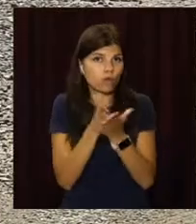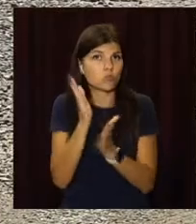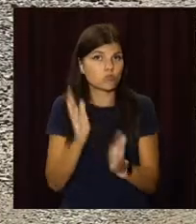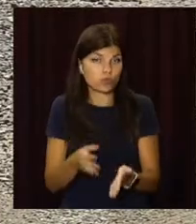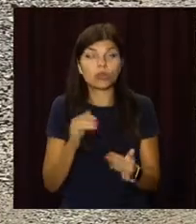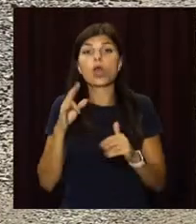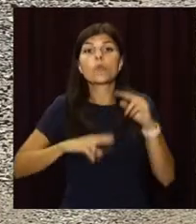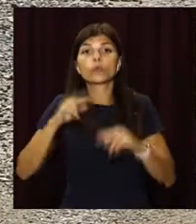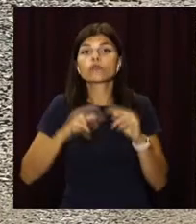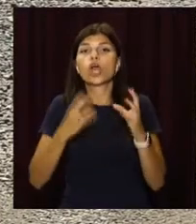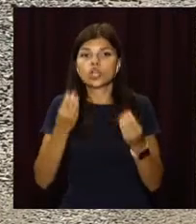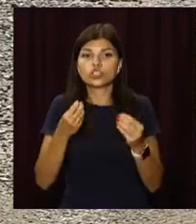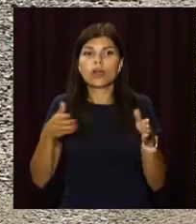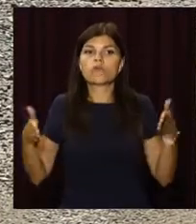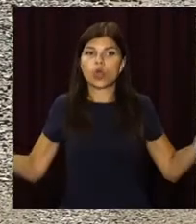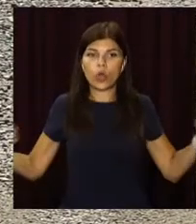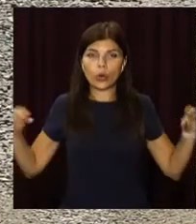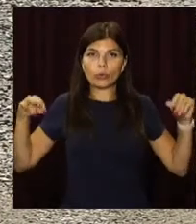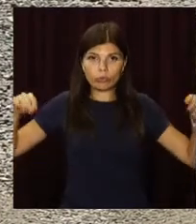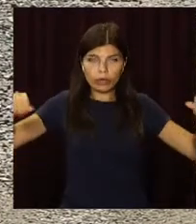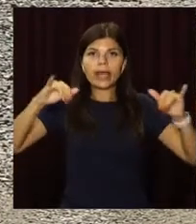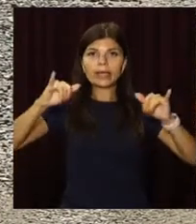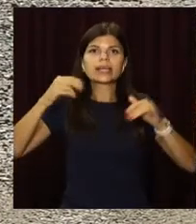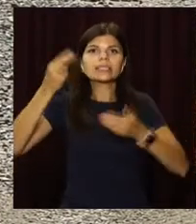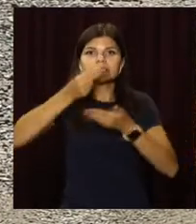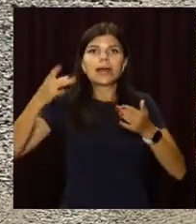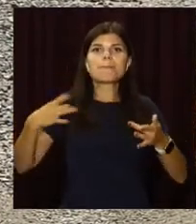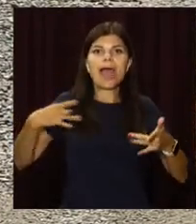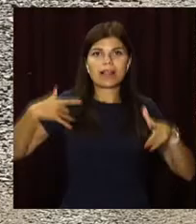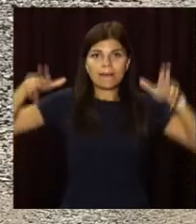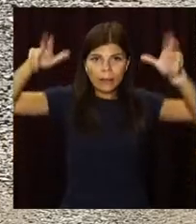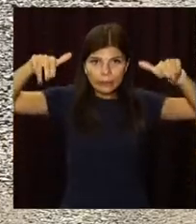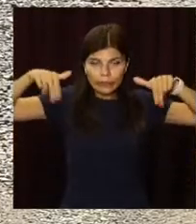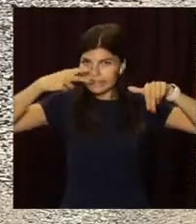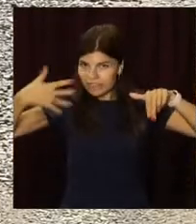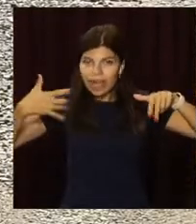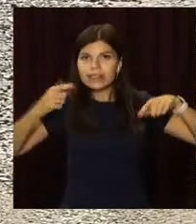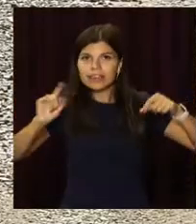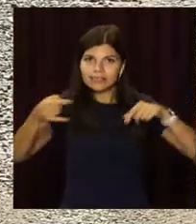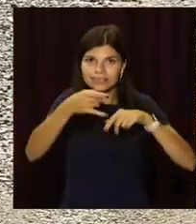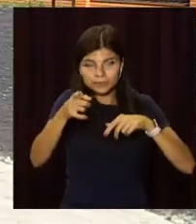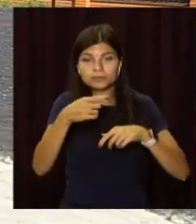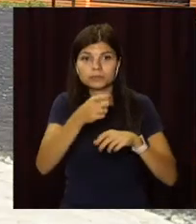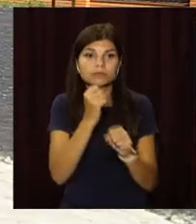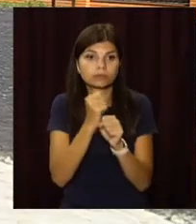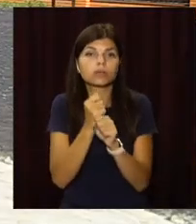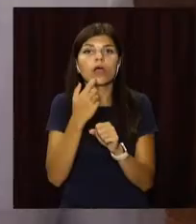будівельники відсипали узбіччя, нанесли розмітку, встановили світловідбивачі. Магістраль реконструювали обласним